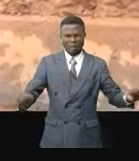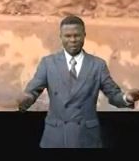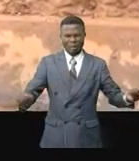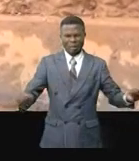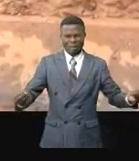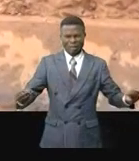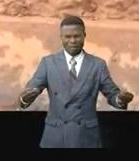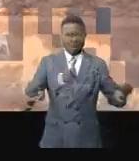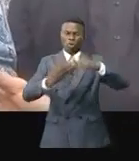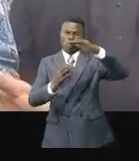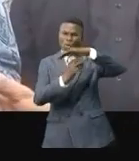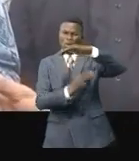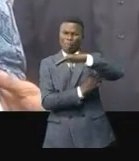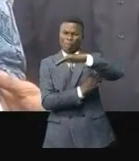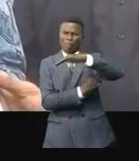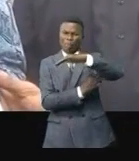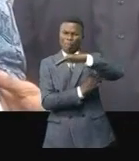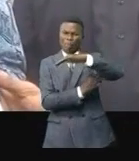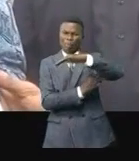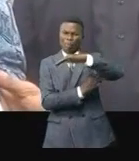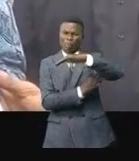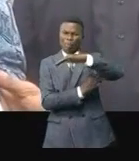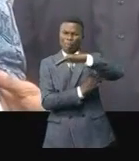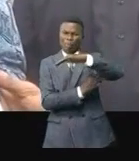un endroit. Comme la saison.